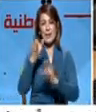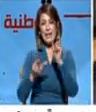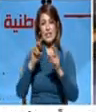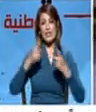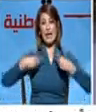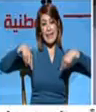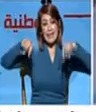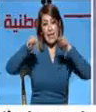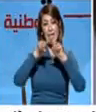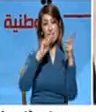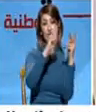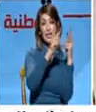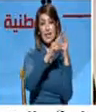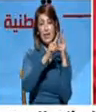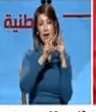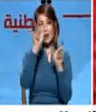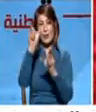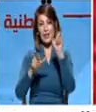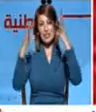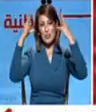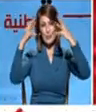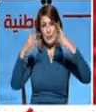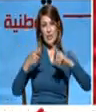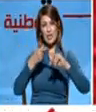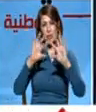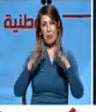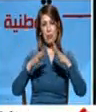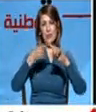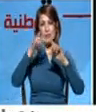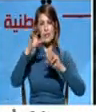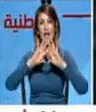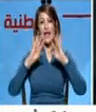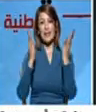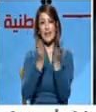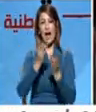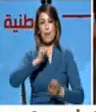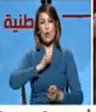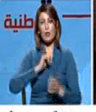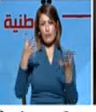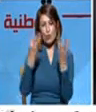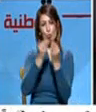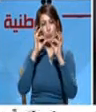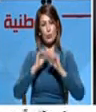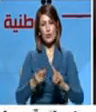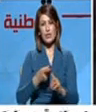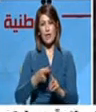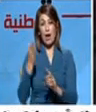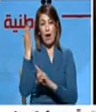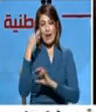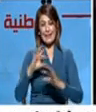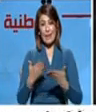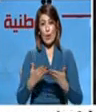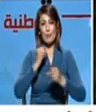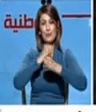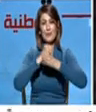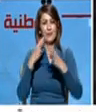وردت المساعدات الماليه الرسميه لتظافر جهود القطاع العام والخاص وكلنا عمليه